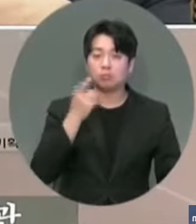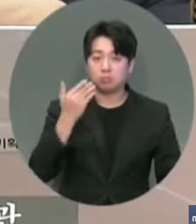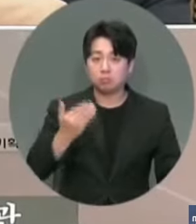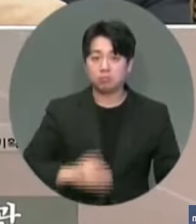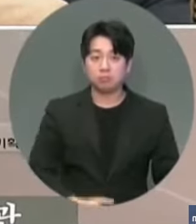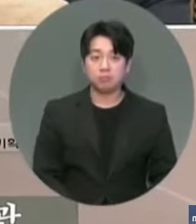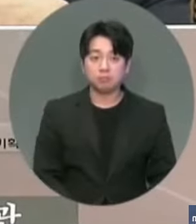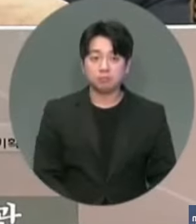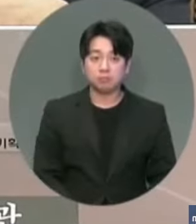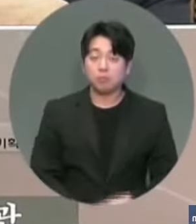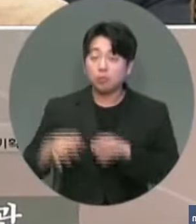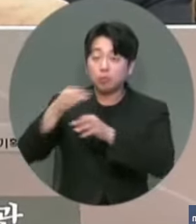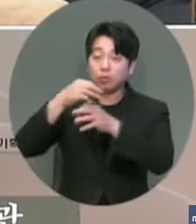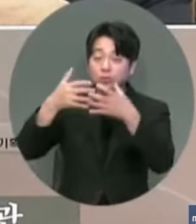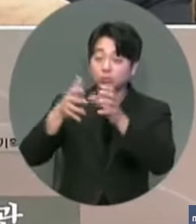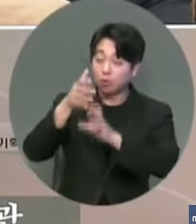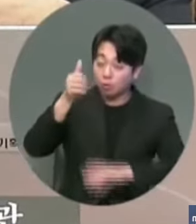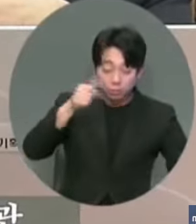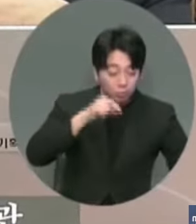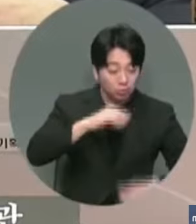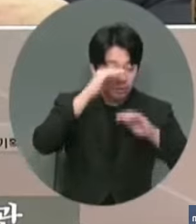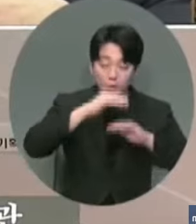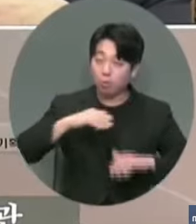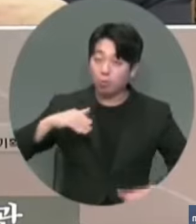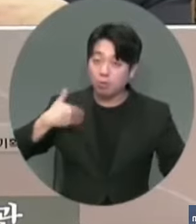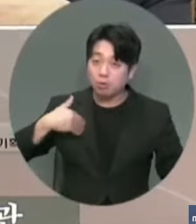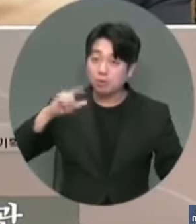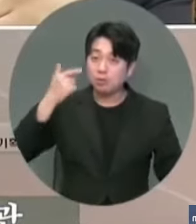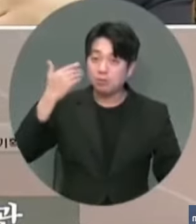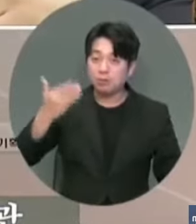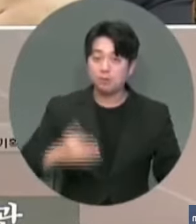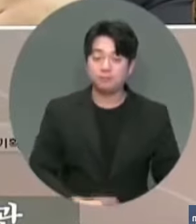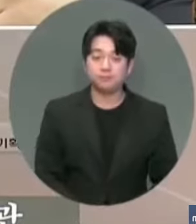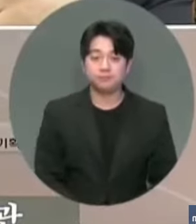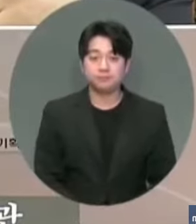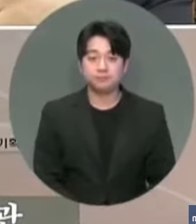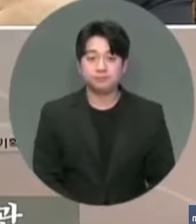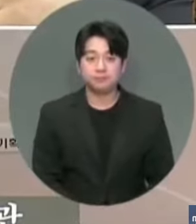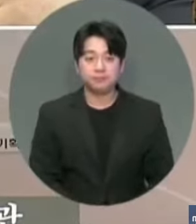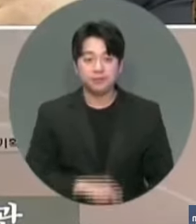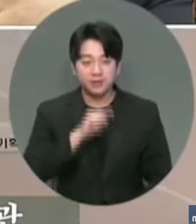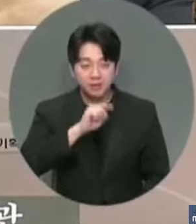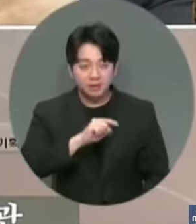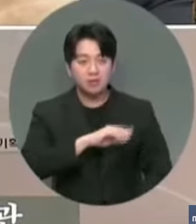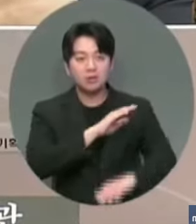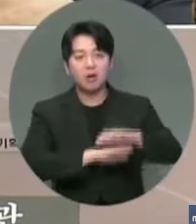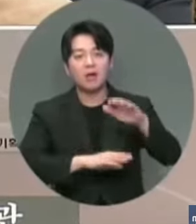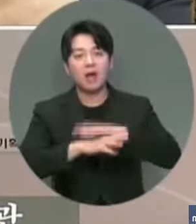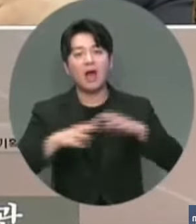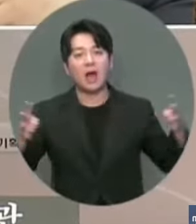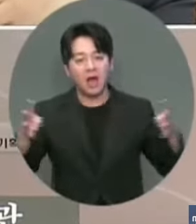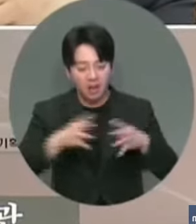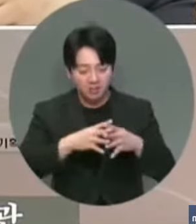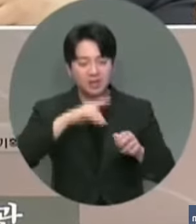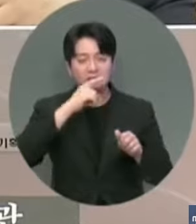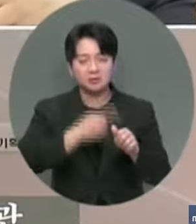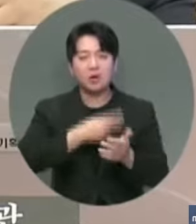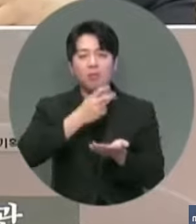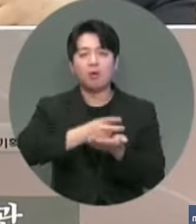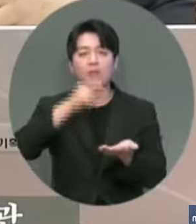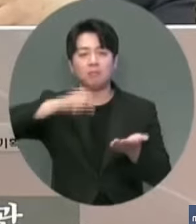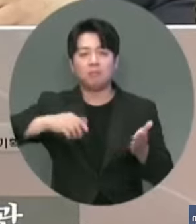부총리님께서도 네. 지금 전혀 파악이 안돼 있으시지 근데 않습니까? 제가 아는 범위 내에서는 당시에 여야가 합의해가지고 통과가 됐고, 아, 물론 그렇죠. 저도 그